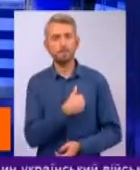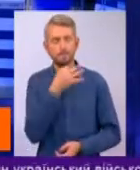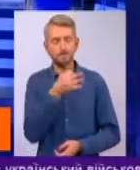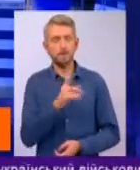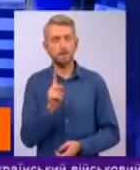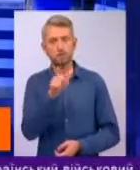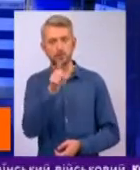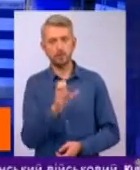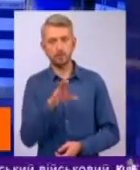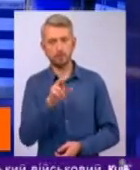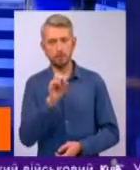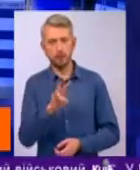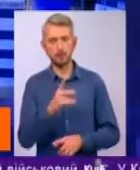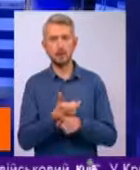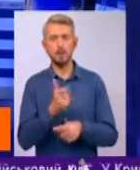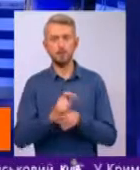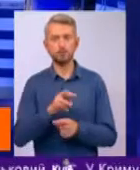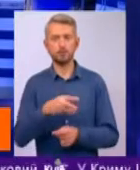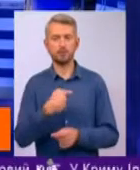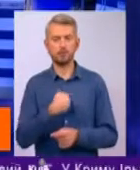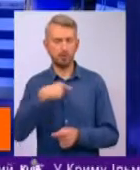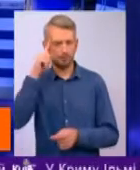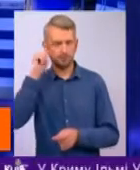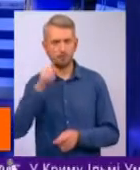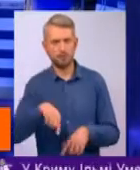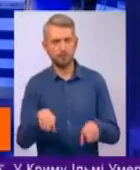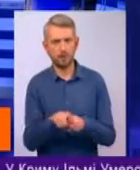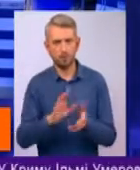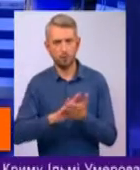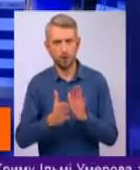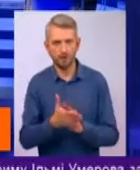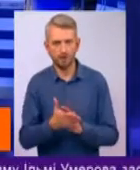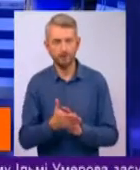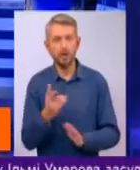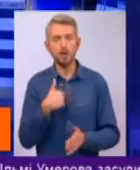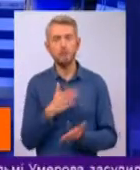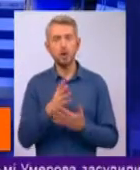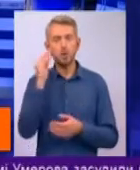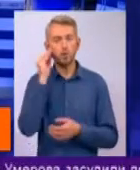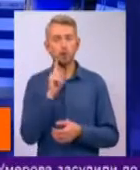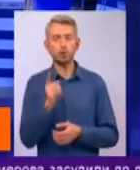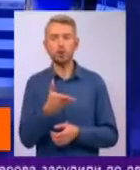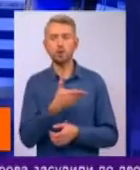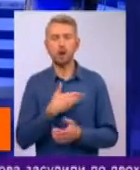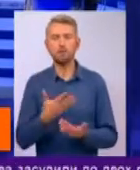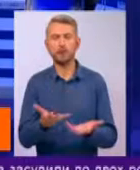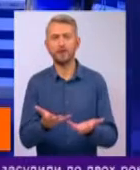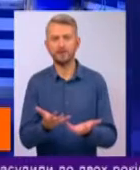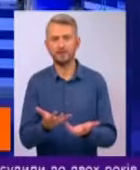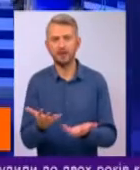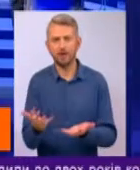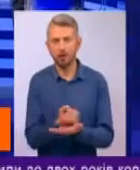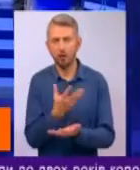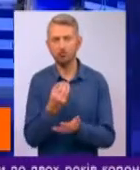що і пан Степан значно більше, ніж я, навіть опізнаний от в таких ситуаціях. Я маю на увазі, що нам досталась взагалі ще